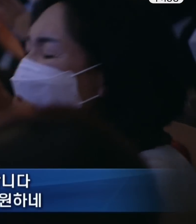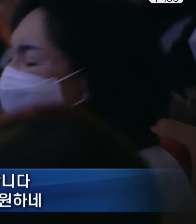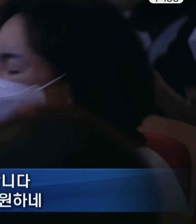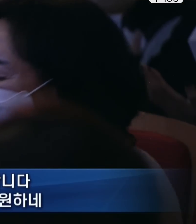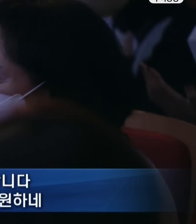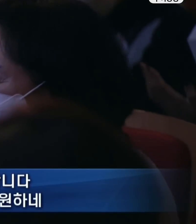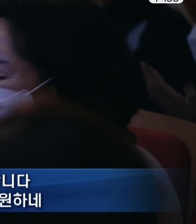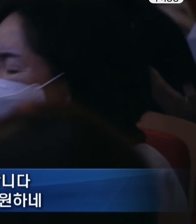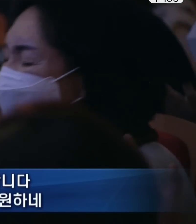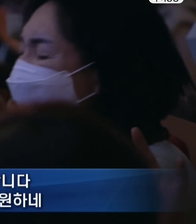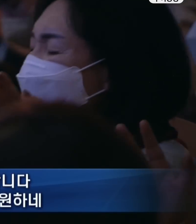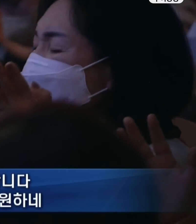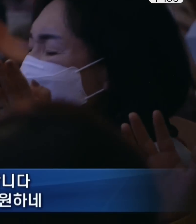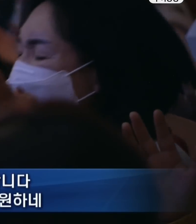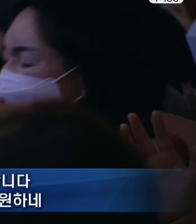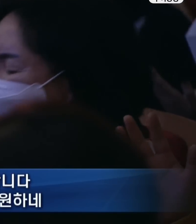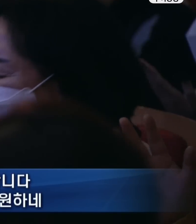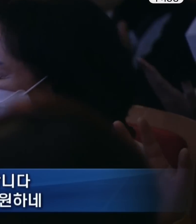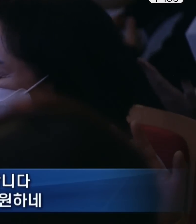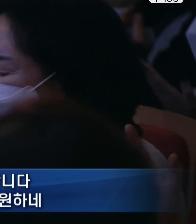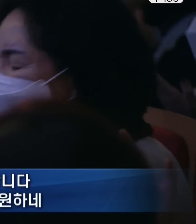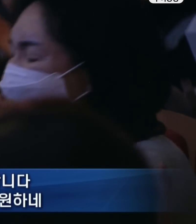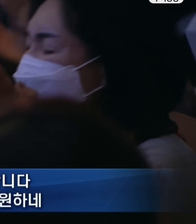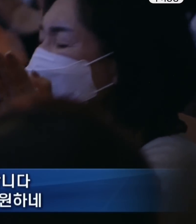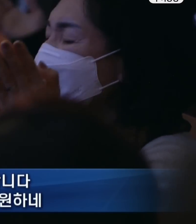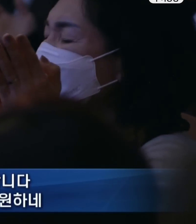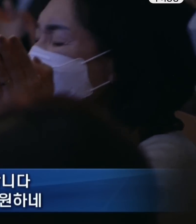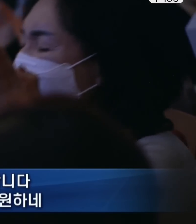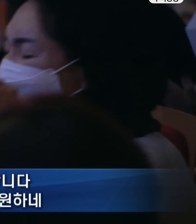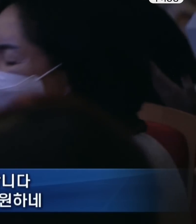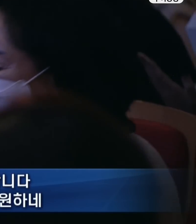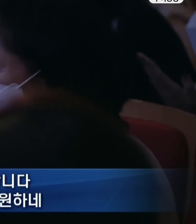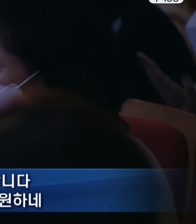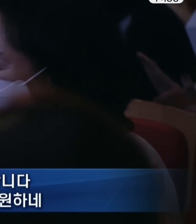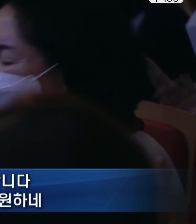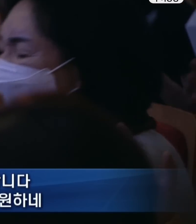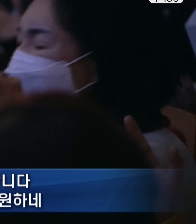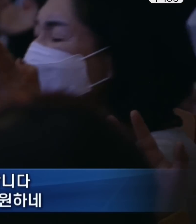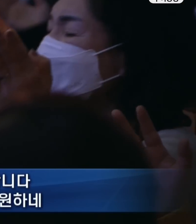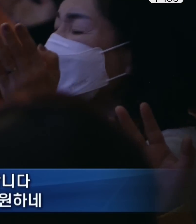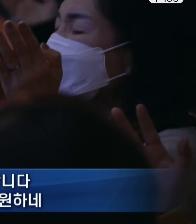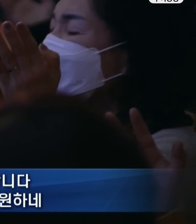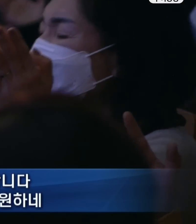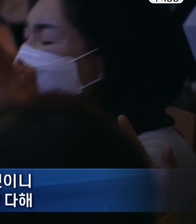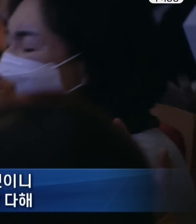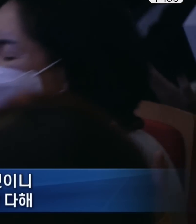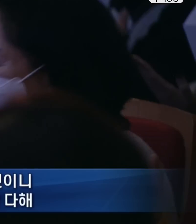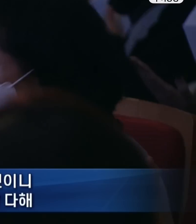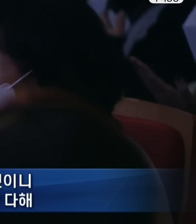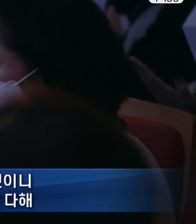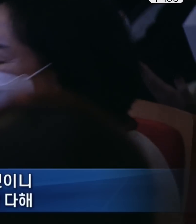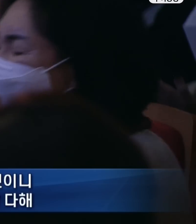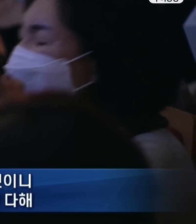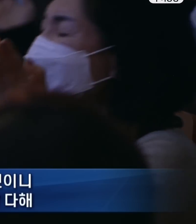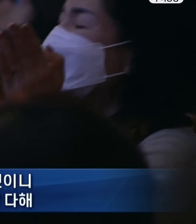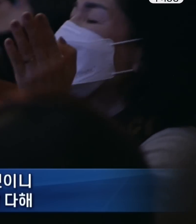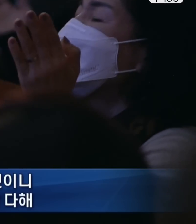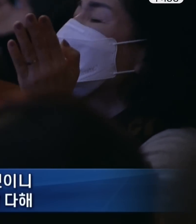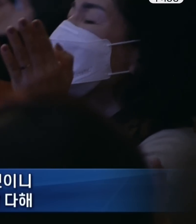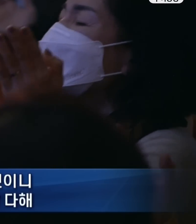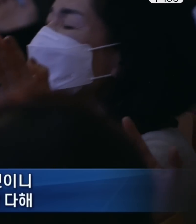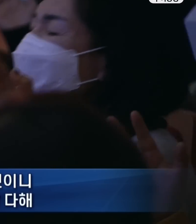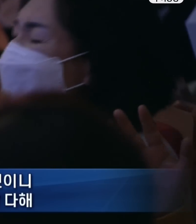풀어지게 도와주시고 마침내 우리가 이 고난 속에서 우리의 마지막의 고백을 하나님은 여전히